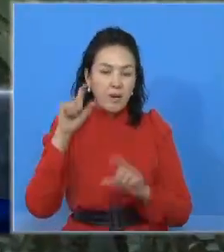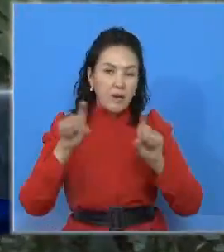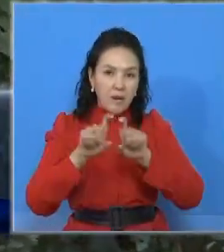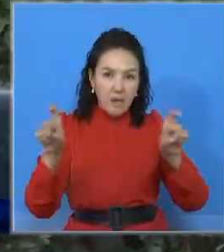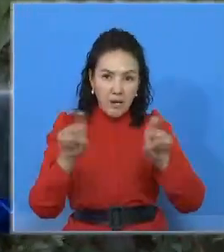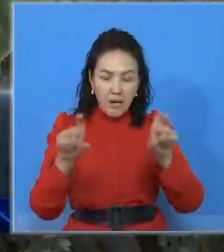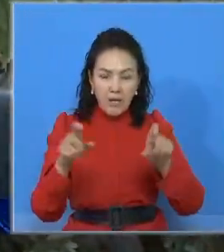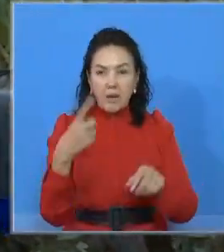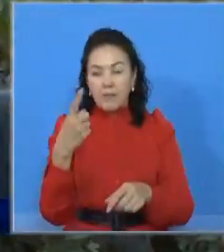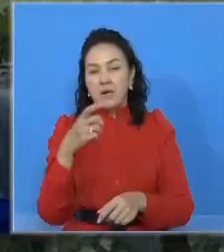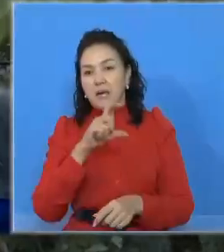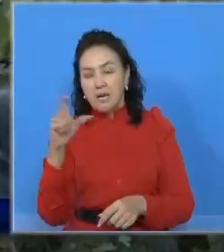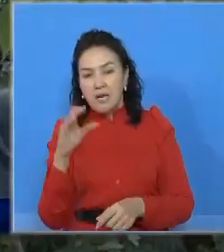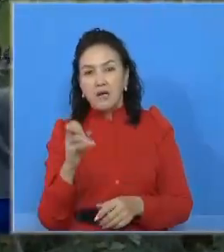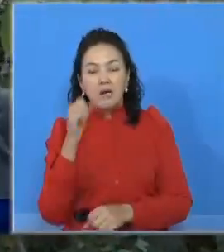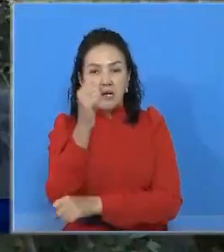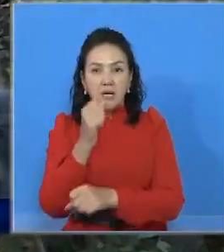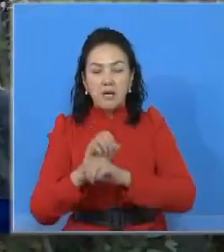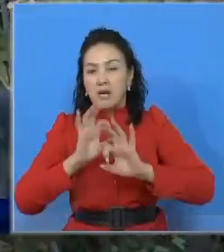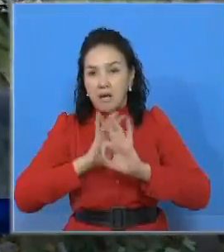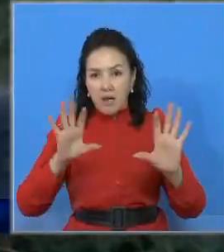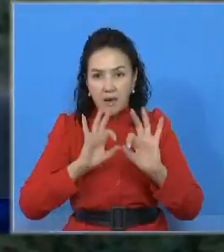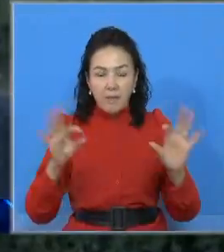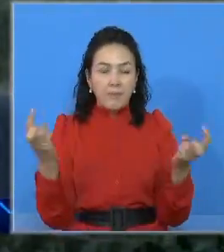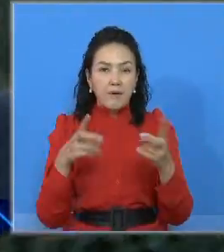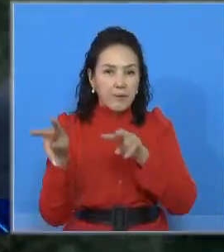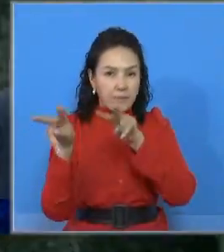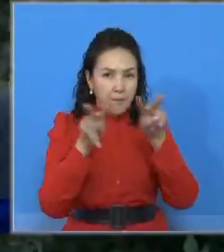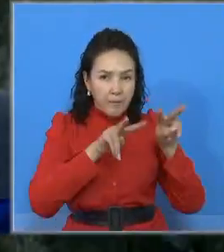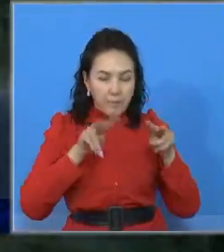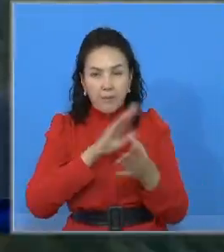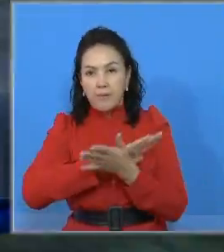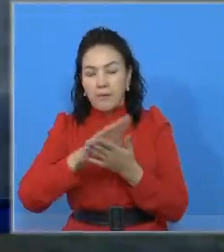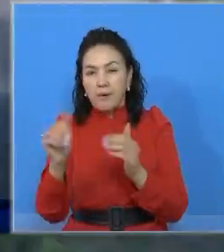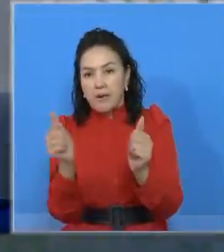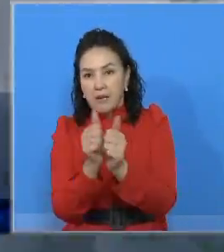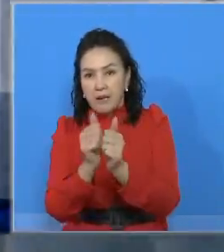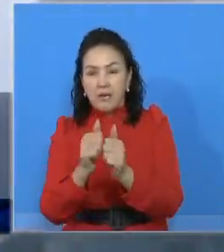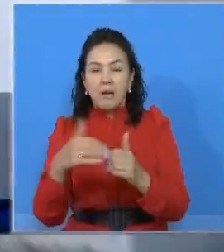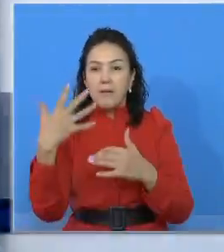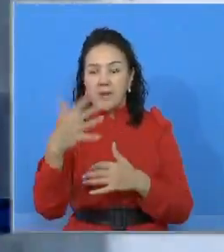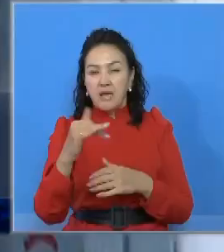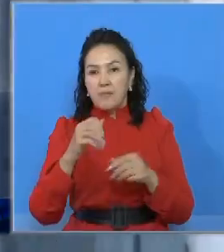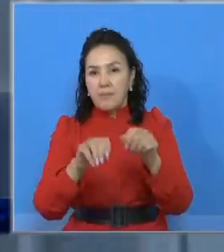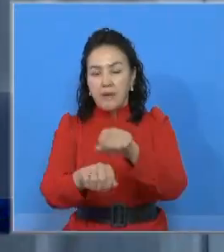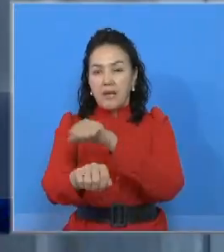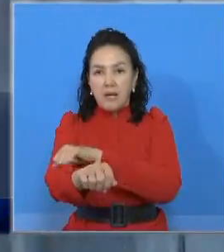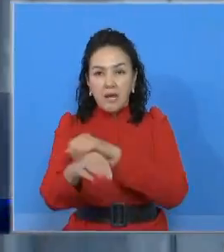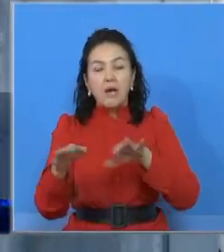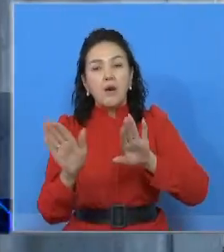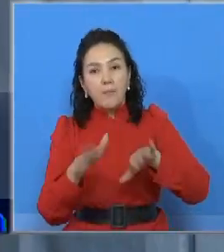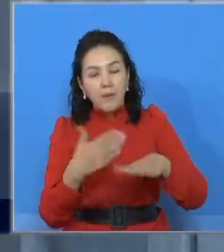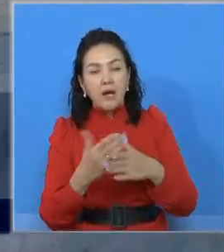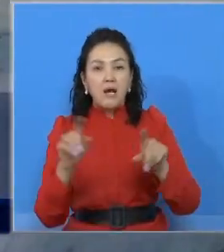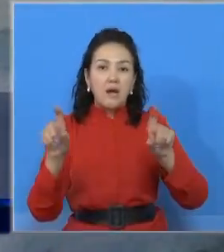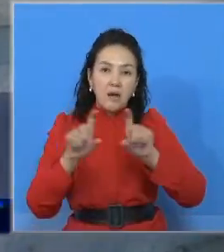магазинов на первых этажах и их сотрудникам объяснили, необходимо следить за чистотой в пределах положенных 5 метров их заведения, после чего